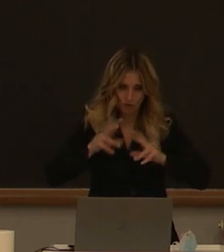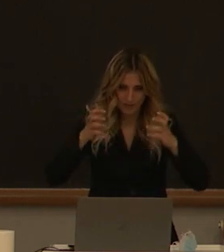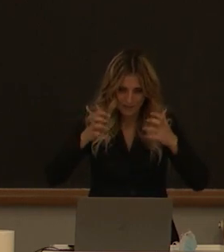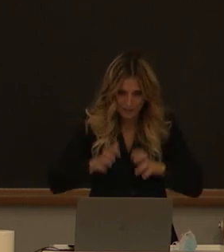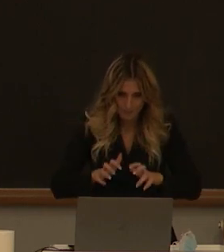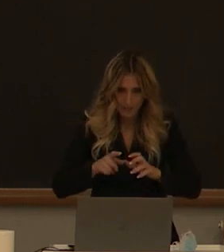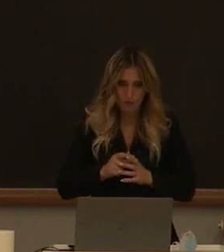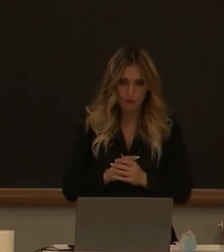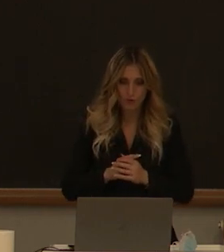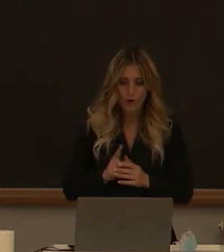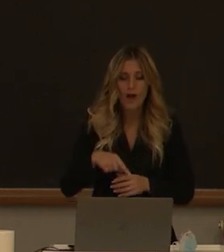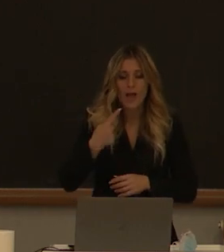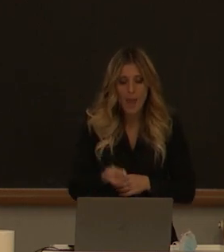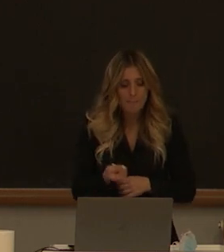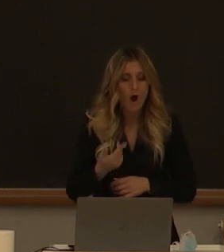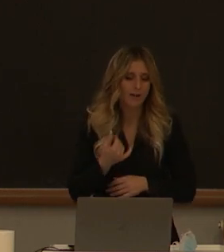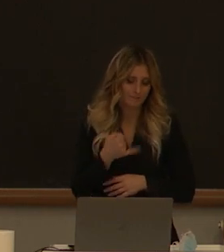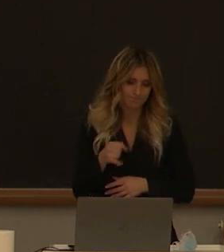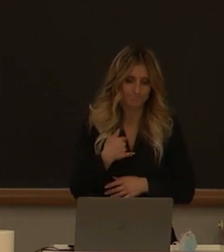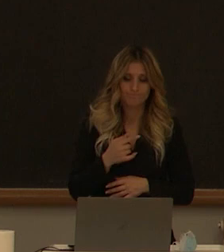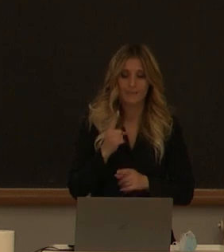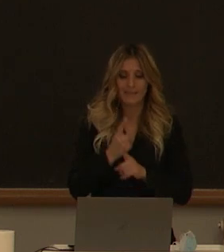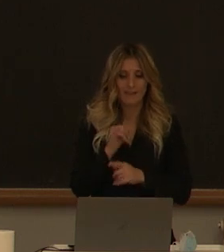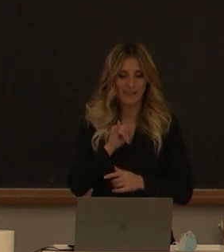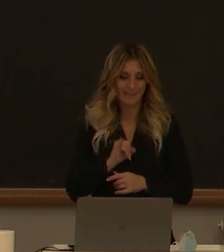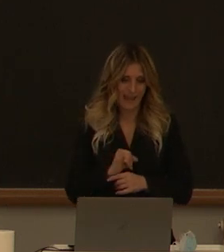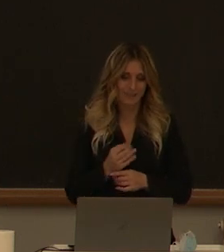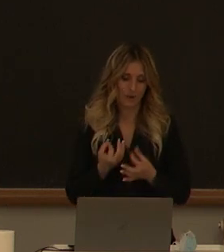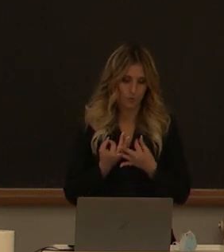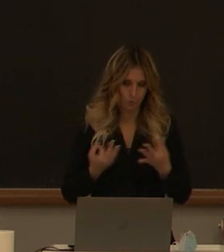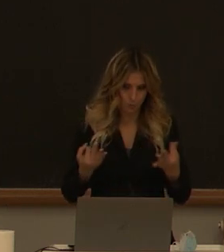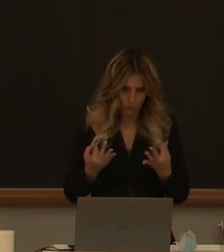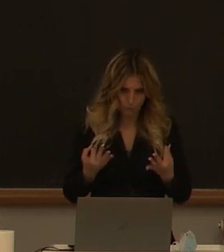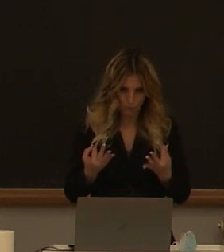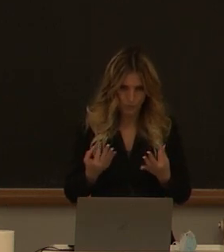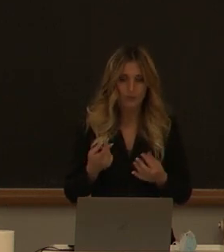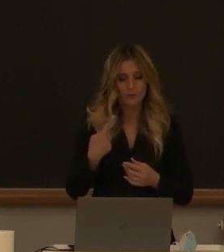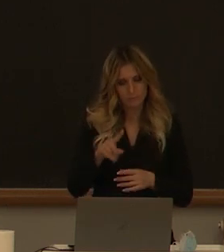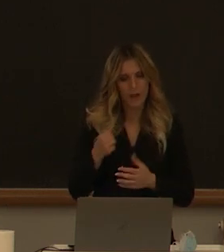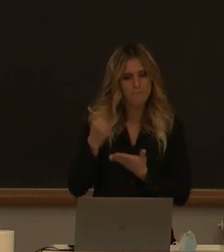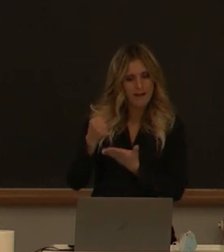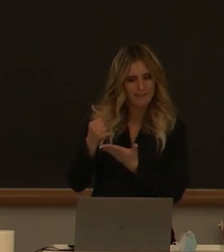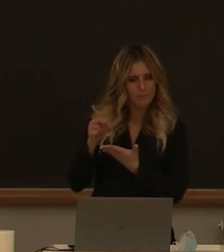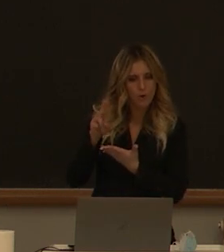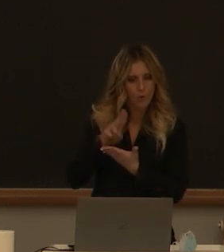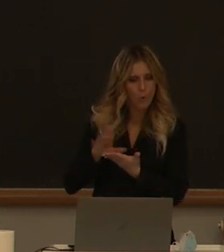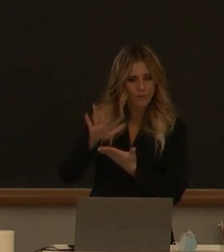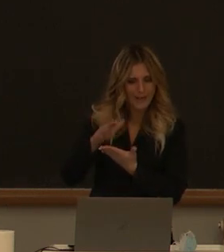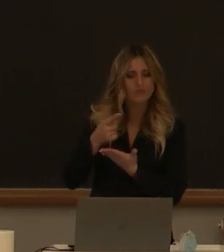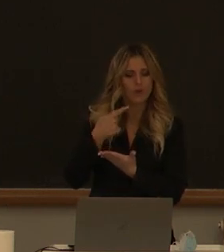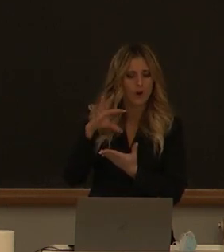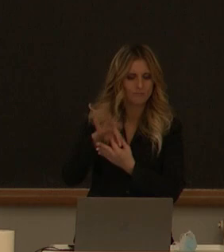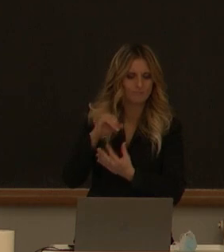promuovere l'adozione di una dieta ovviamente che sia sana e sostenibile, patrimonio mondiale dell'UNESCO, dieta mediterranea, che sia